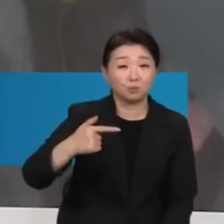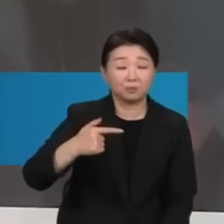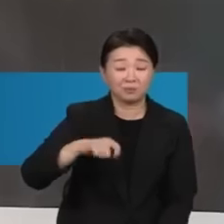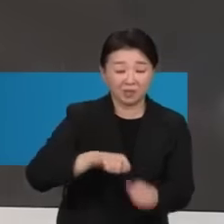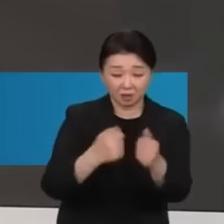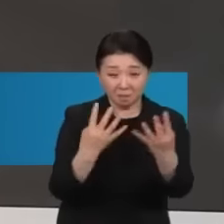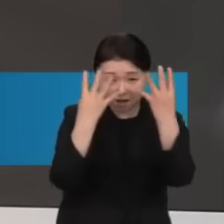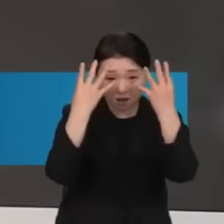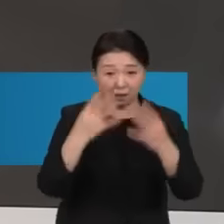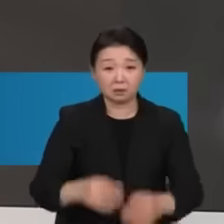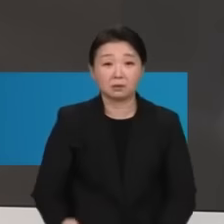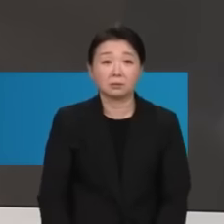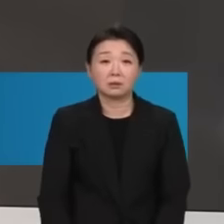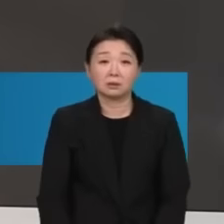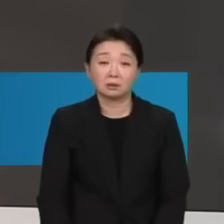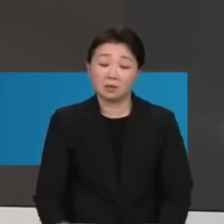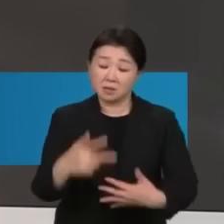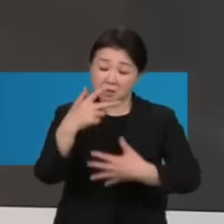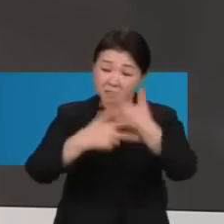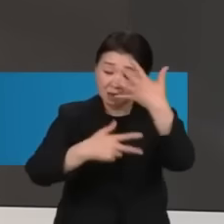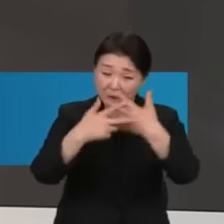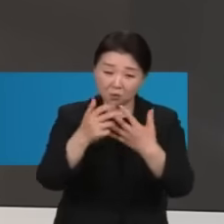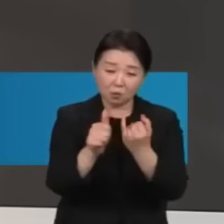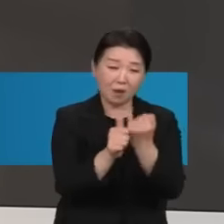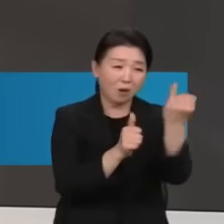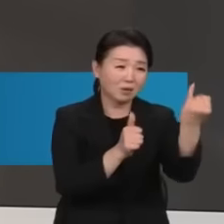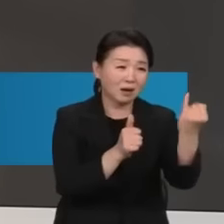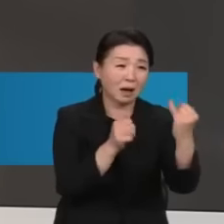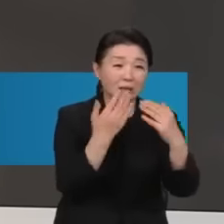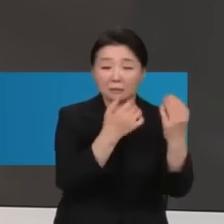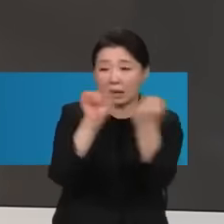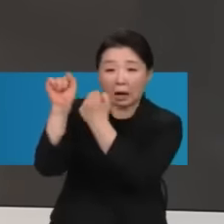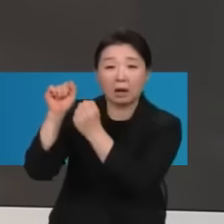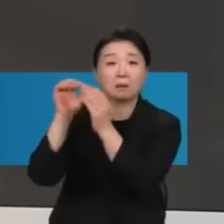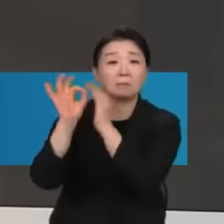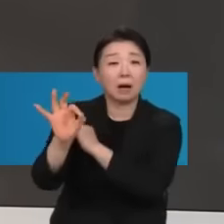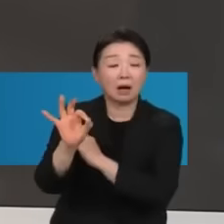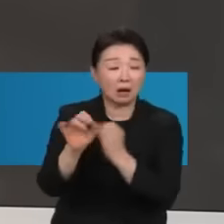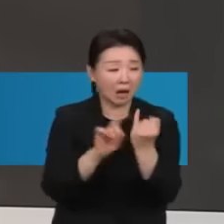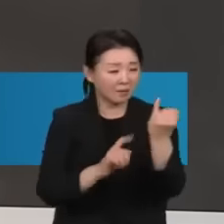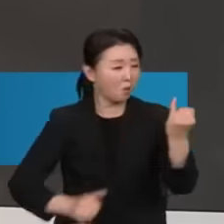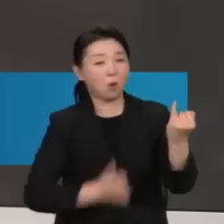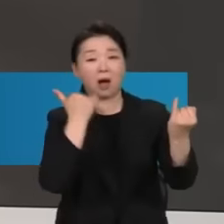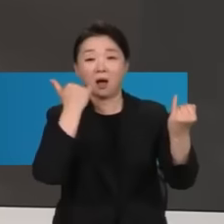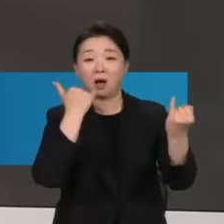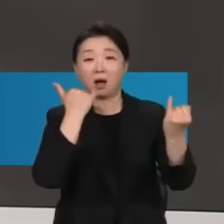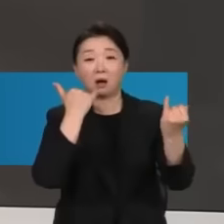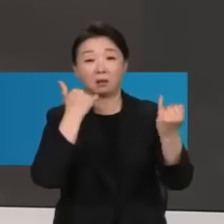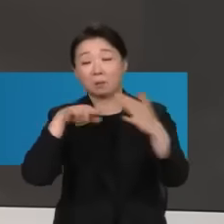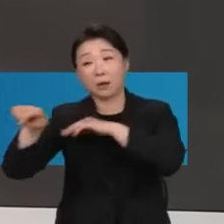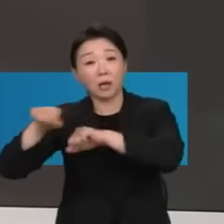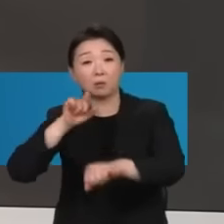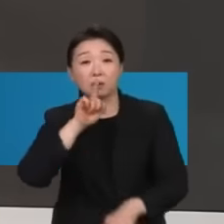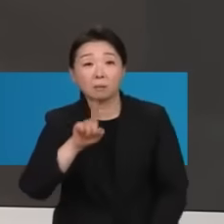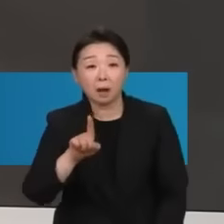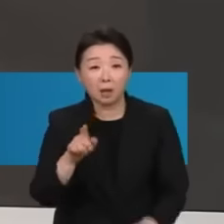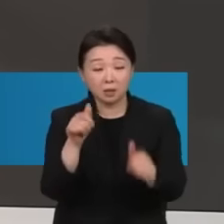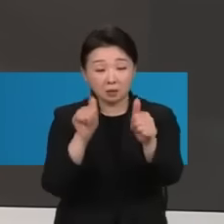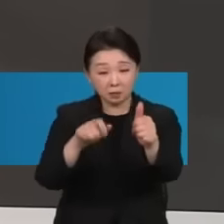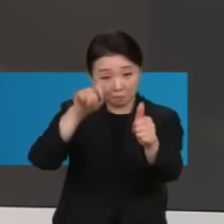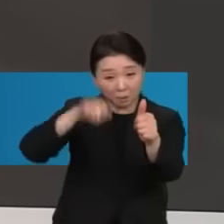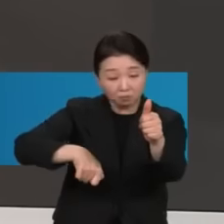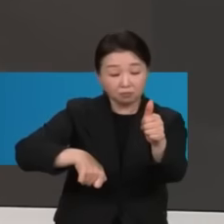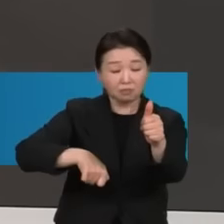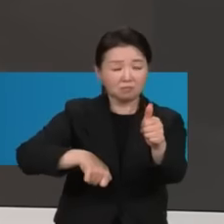구속됐습니다. 조두순은 드라마 속 배우자가 가출하는 장면을 보고 아내에게 화가 나서 그랬다고 했는데 재판부로부터